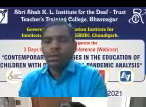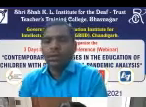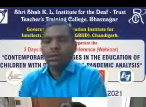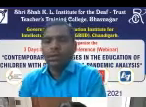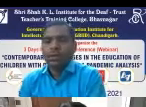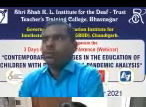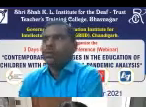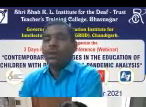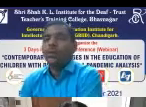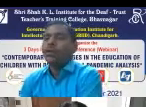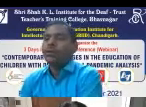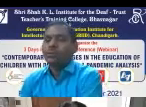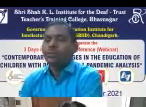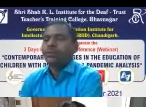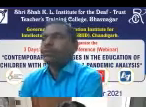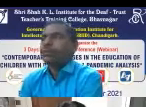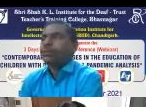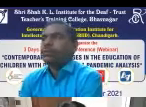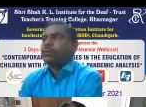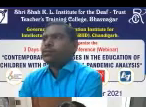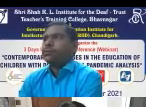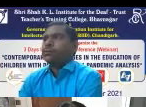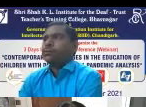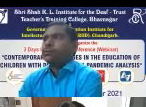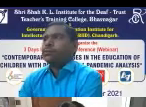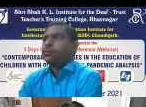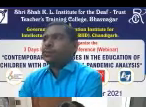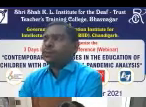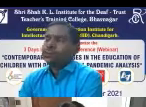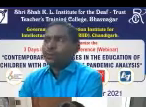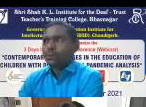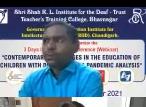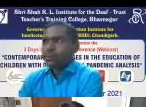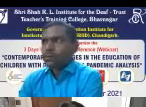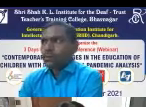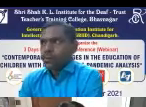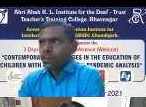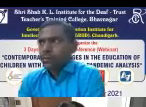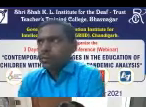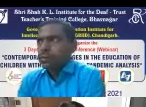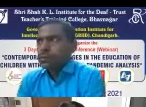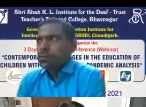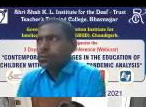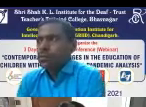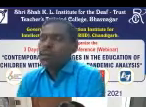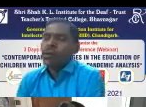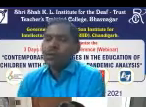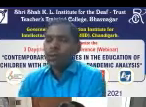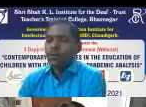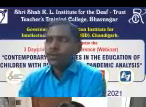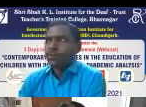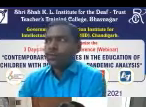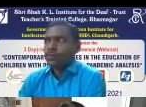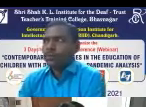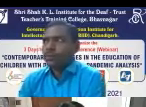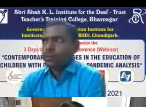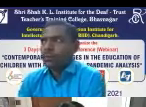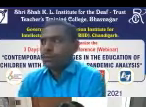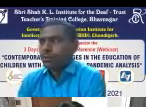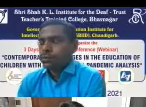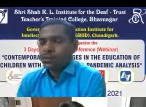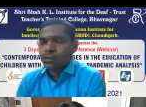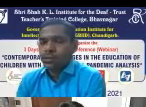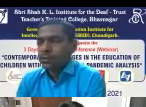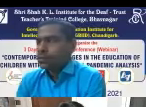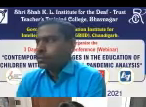अब उसको ये क्लियर नहीं था कि उसको डिसेबिलिटी सर्टिफिकेट की जरूरत क्यों पड़ी। तो